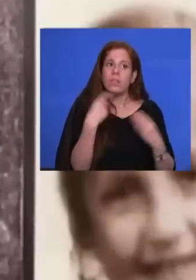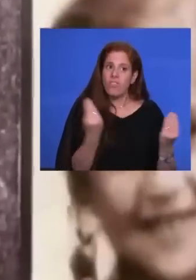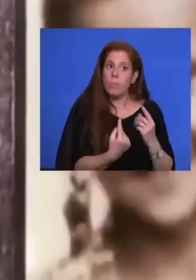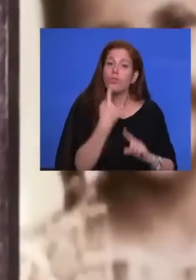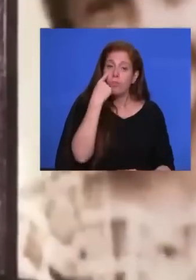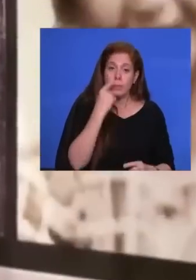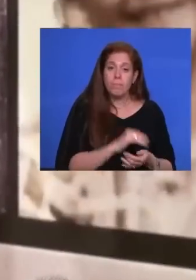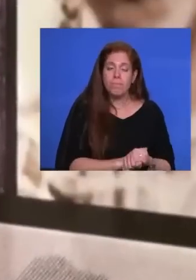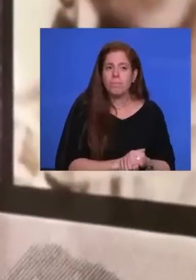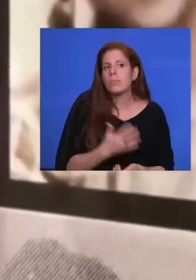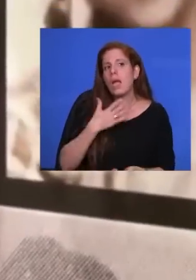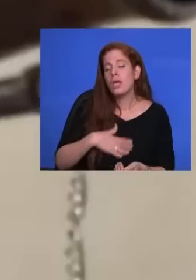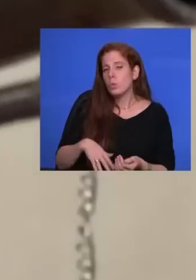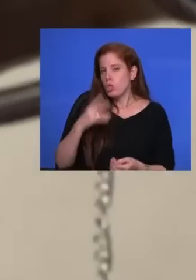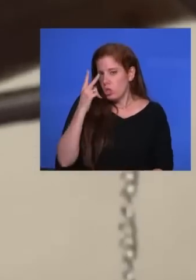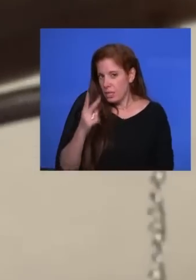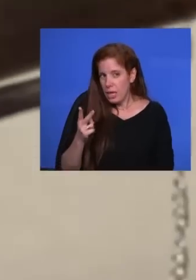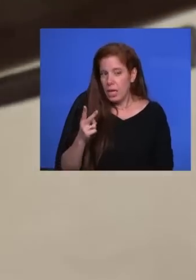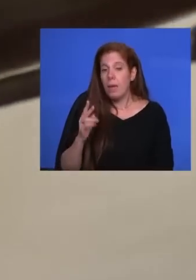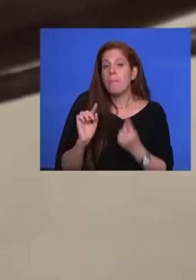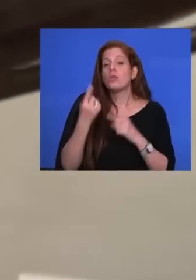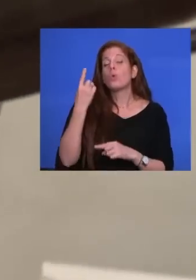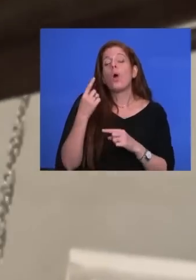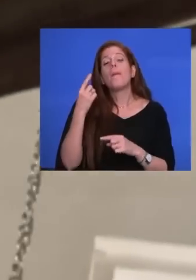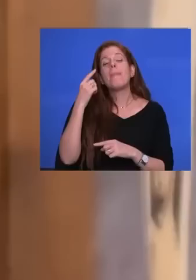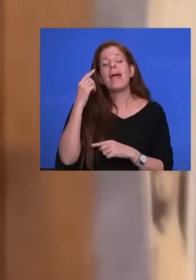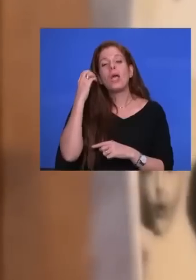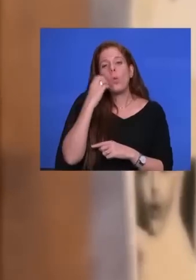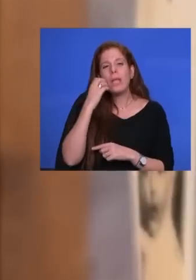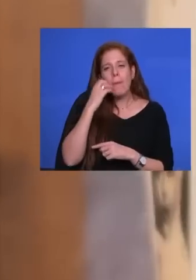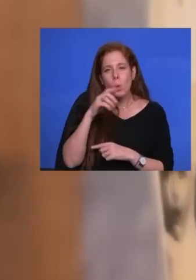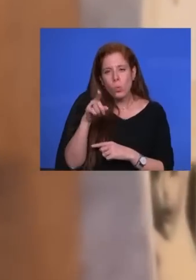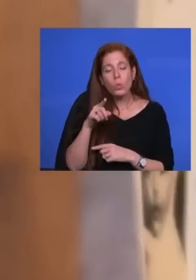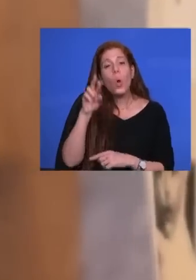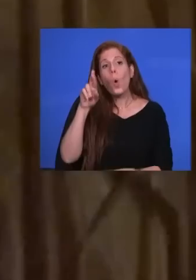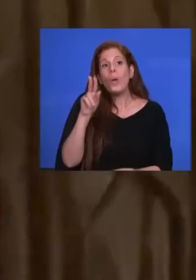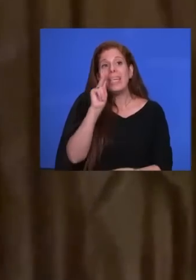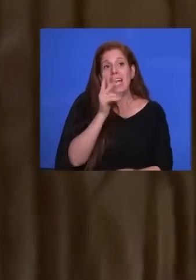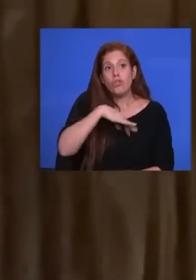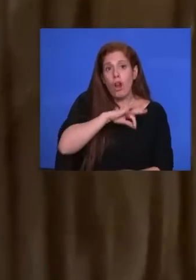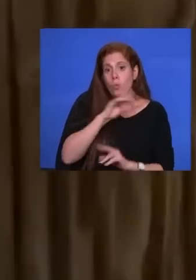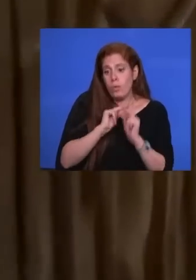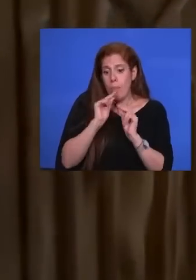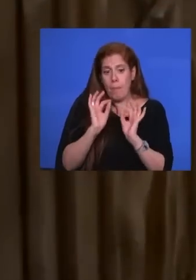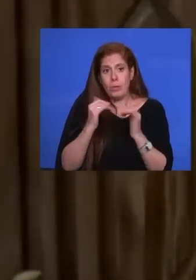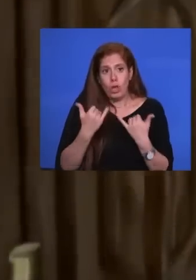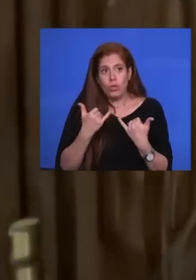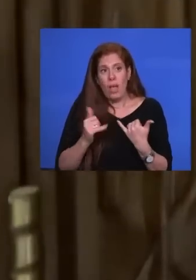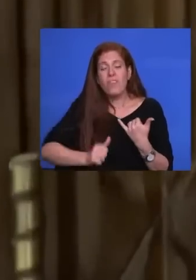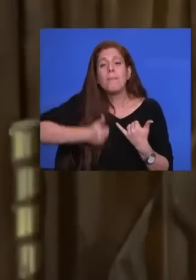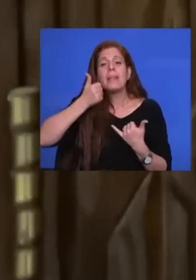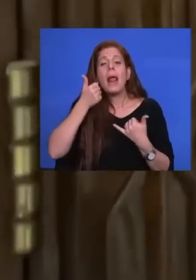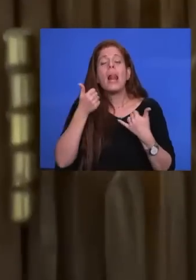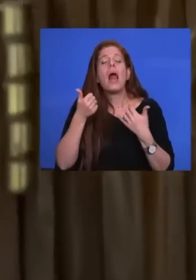הכל. אני רוצה שנראה מה שקורה בייחוד האמירויות. רואי קייס שלנו דיבר ממש עכשיו עם מנהל המוזיאון